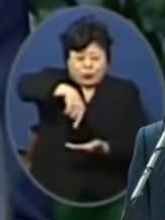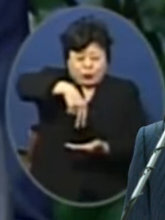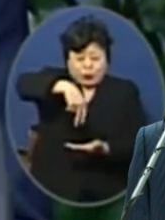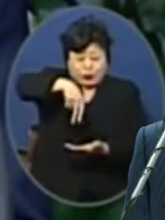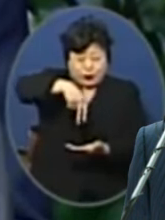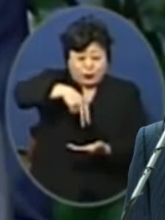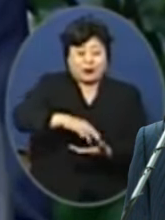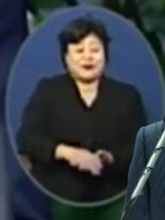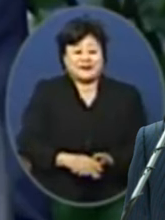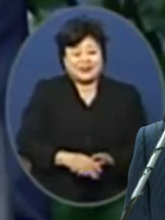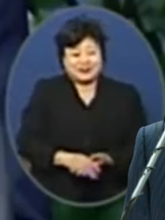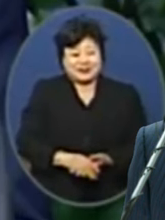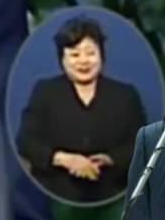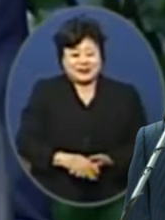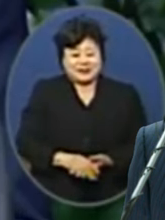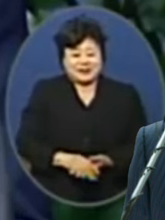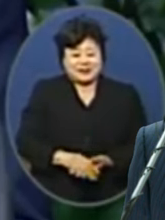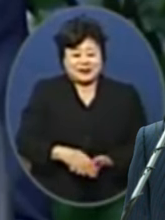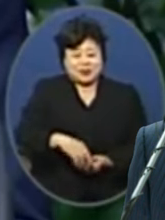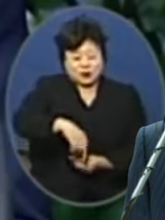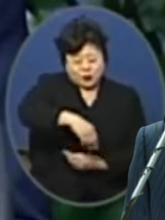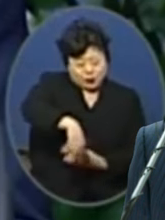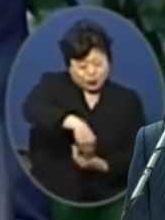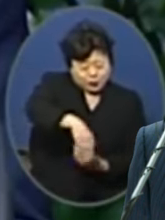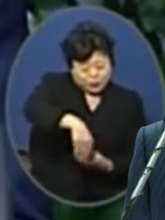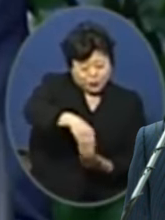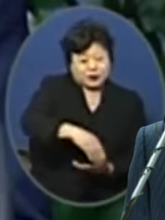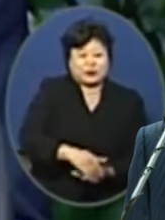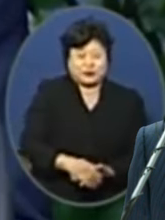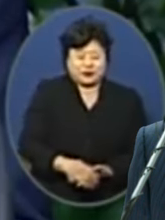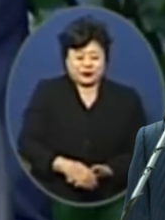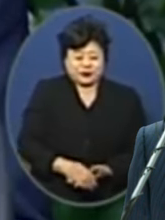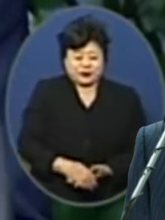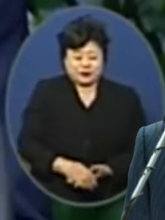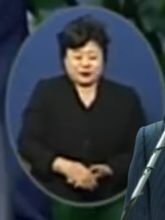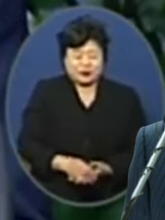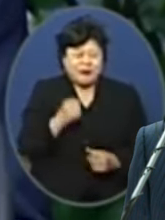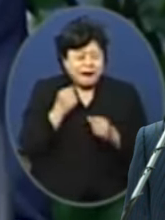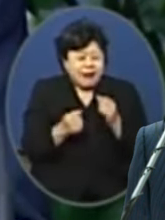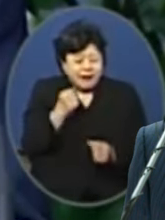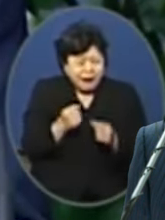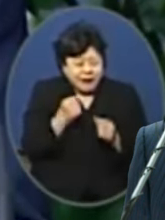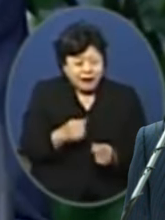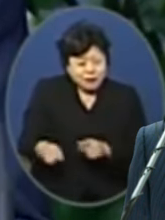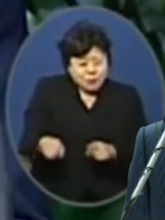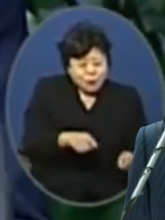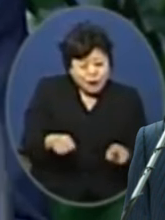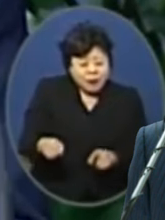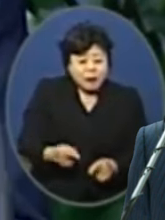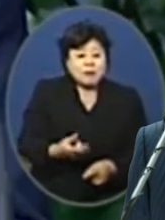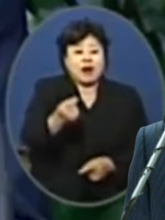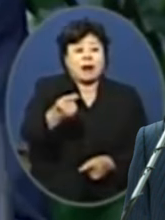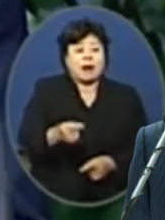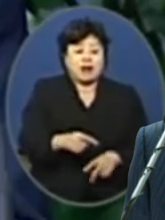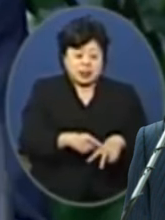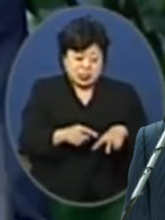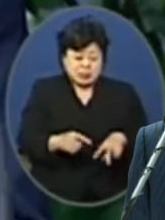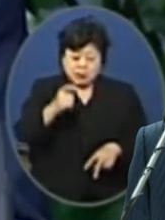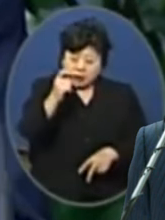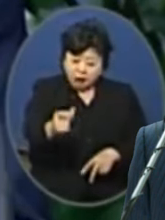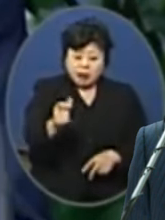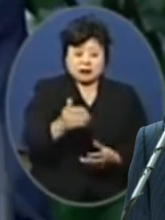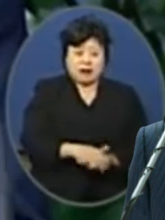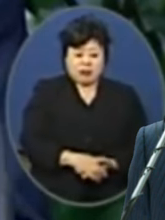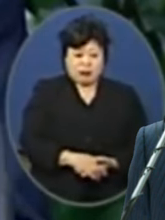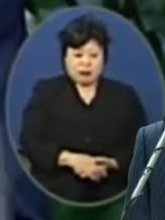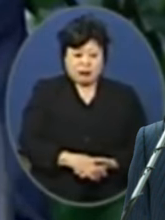힘이 그렇게 붙어야 단거리도 뛰고 장거리도 뛰고 하는데 그 힘이 하루 만에